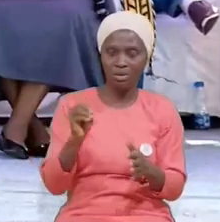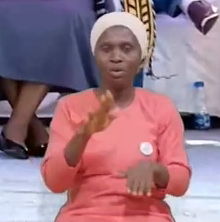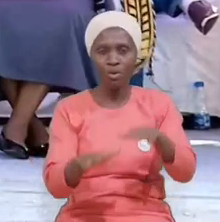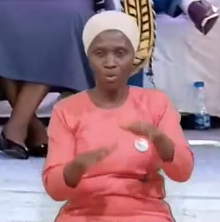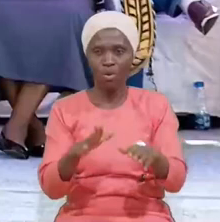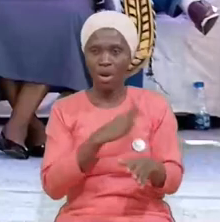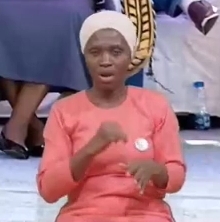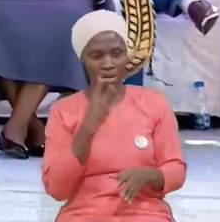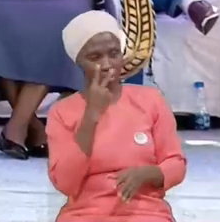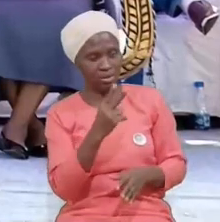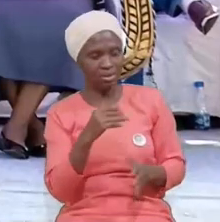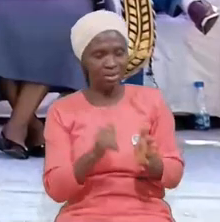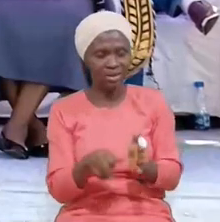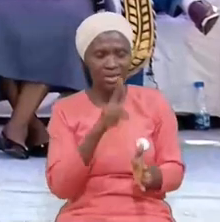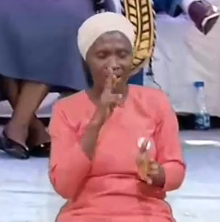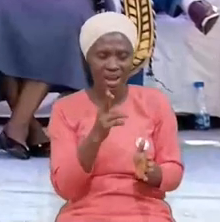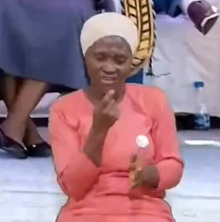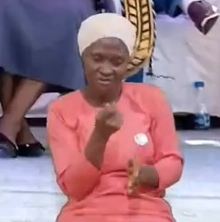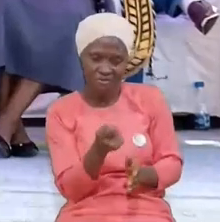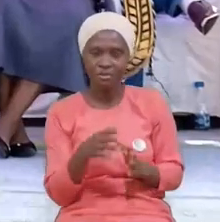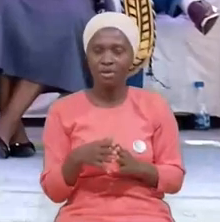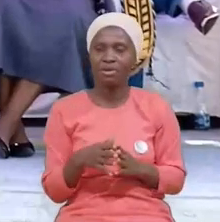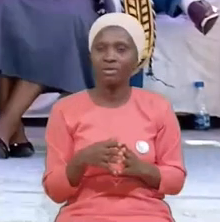Mais je constate qu'ils sont dans la minorité.